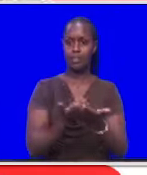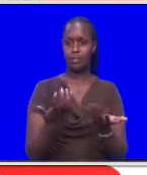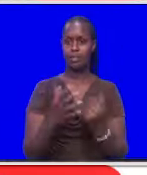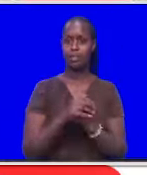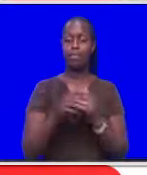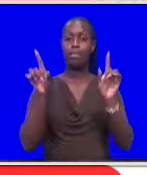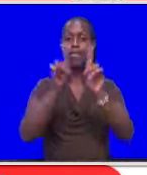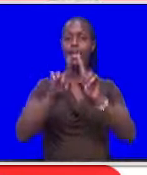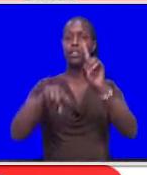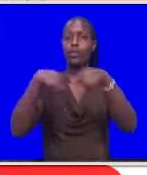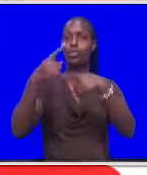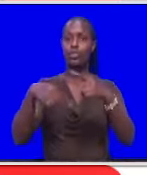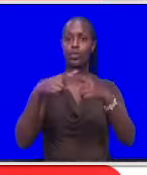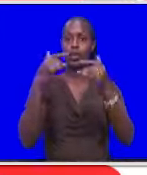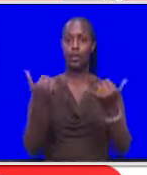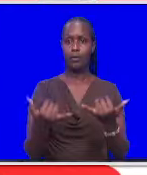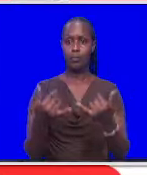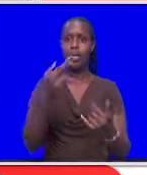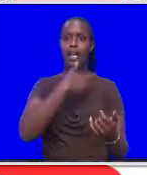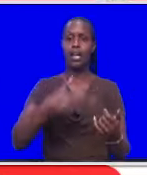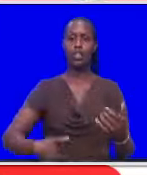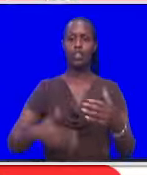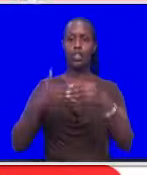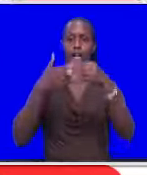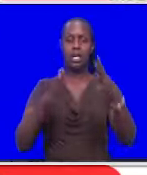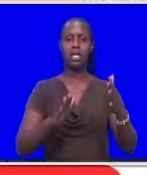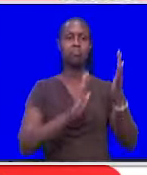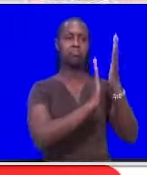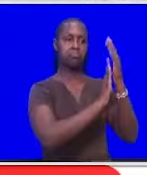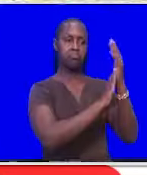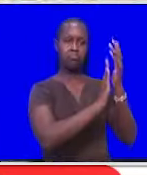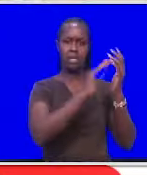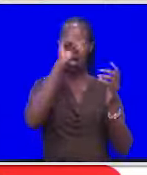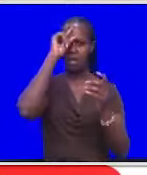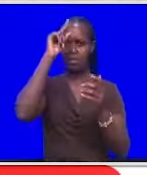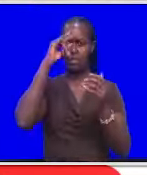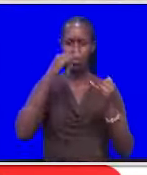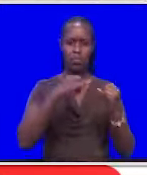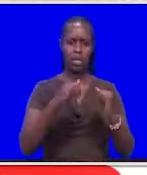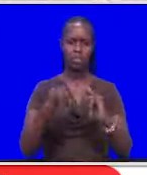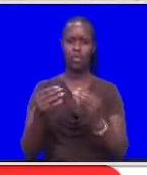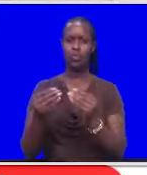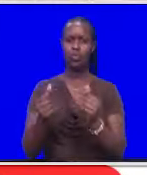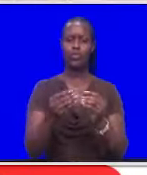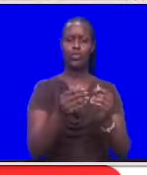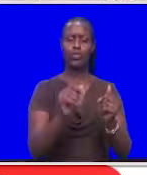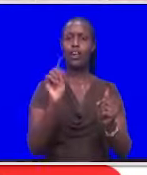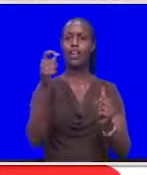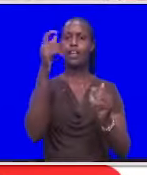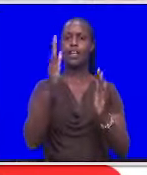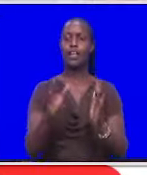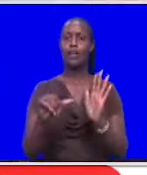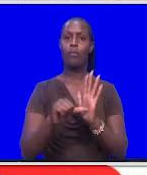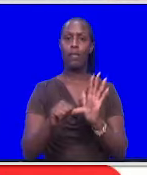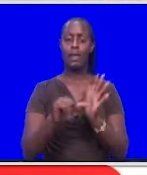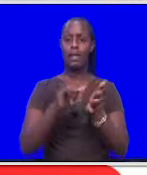ya kijiri, viongozi wa makanisa nchini wamepongeza juhudi za serikali za kushughulikia matako ya Wakenya